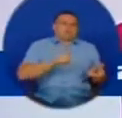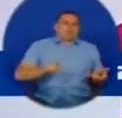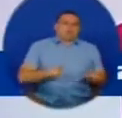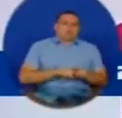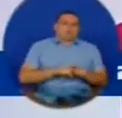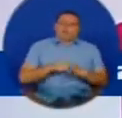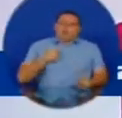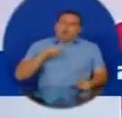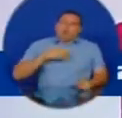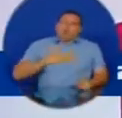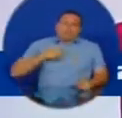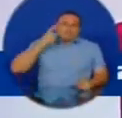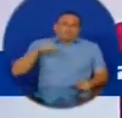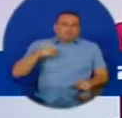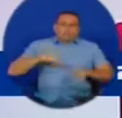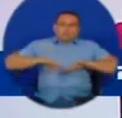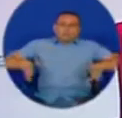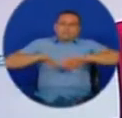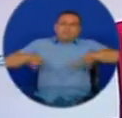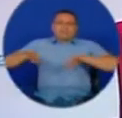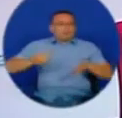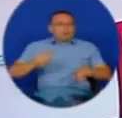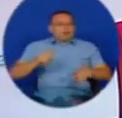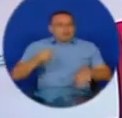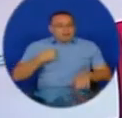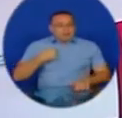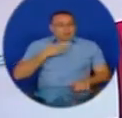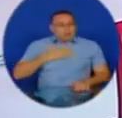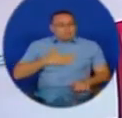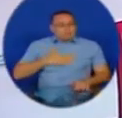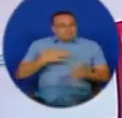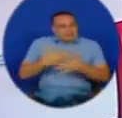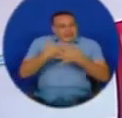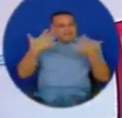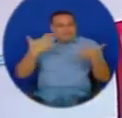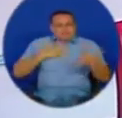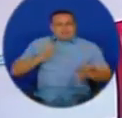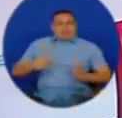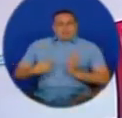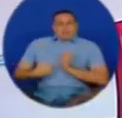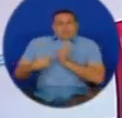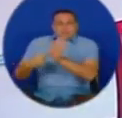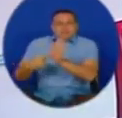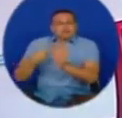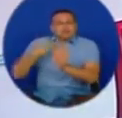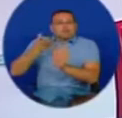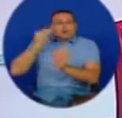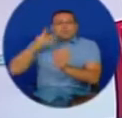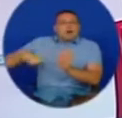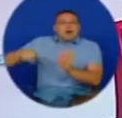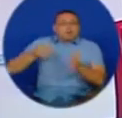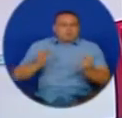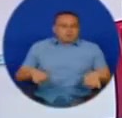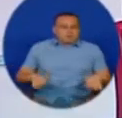ולחשוב שנפרדנו. אני חושב שאנחנו במקום שבו מתוך הרצון לחדד עמדות שכחנו מה מאחד אותנו. ואנחנו בעצם באים